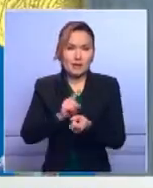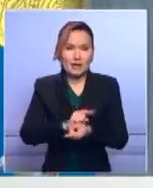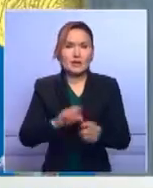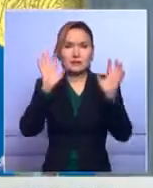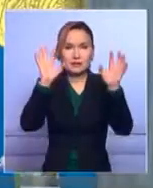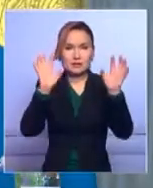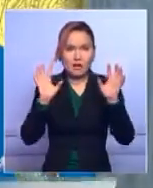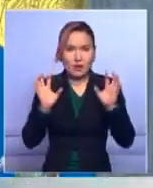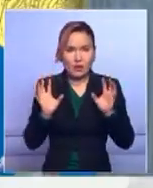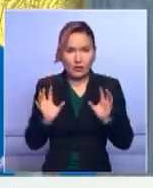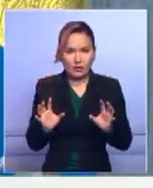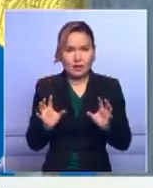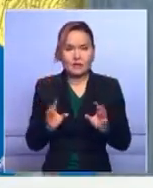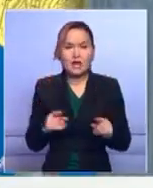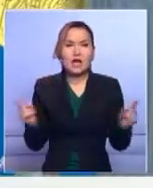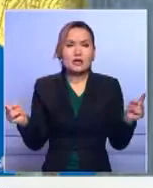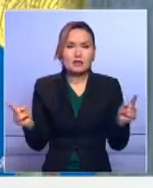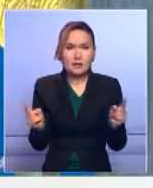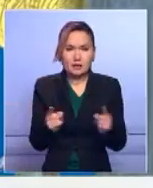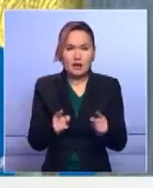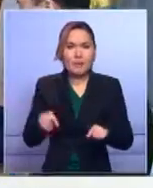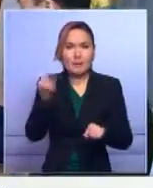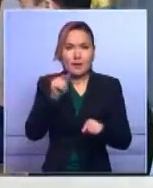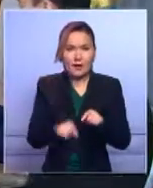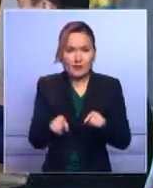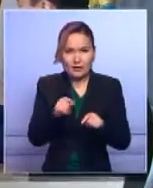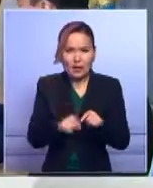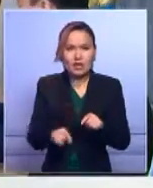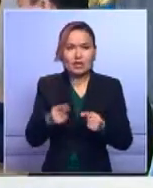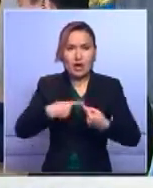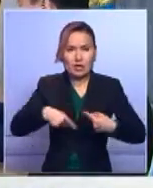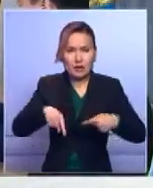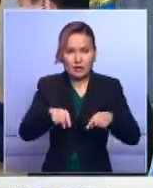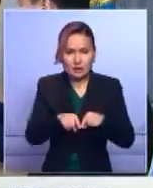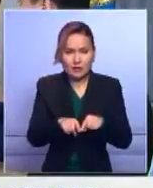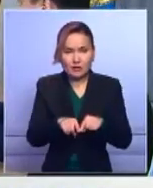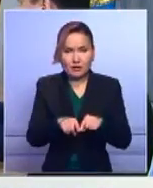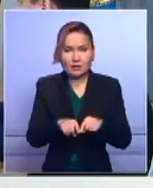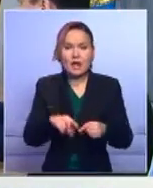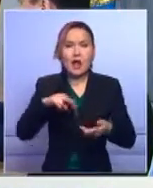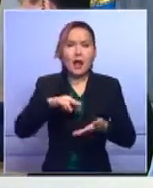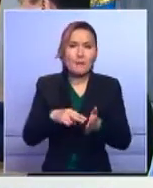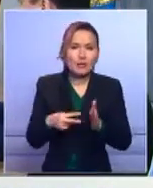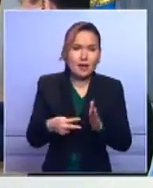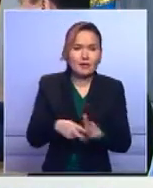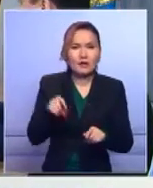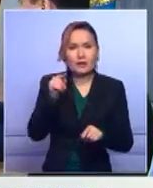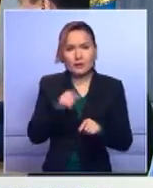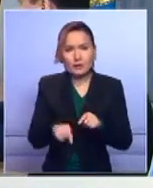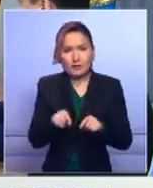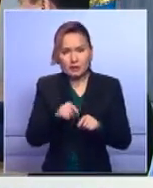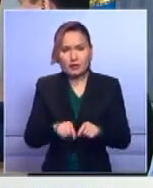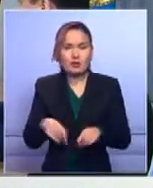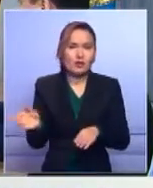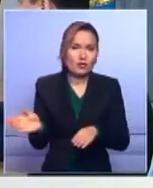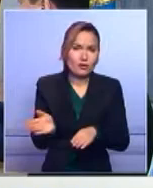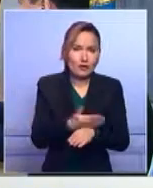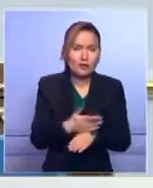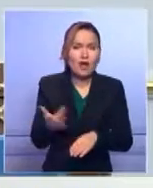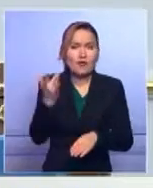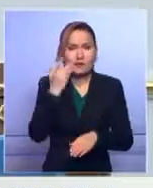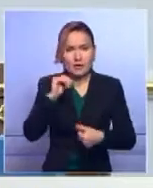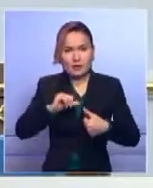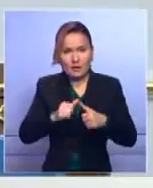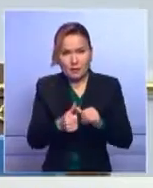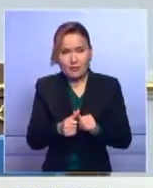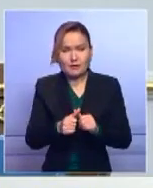законы, сокращаются проверяющие организации, плановые проверки отменены. Постоянно